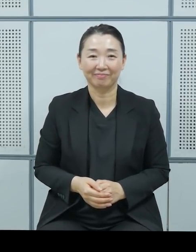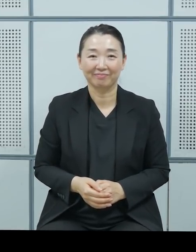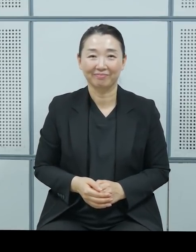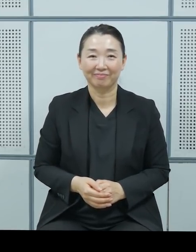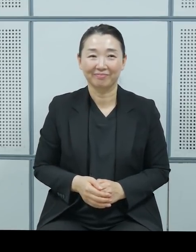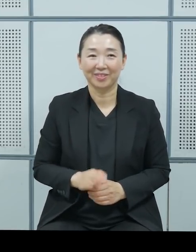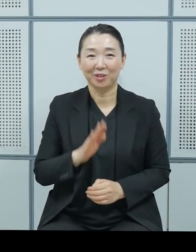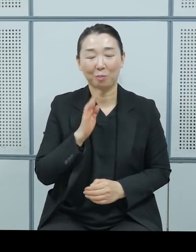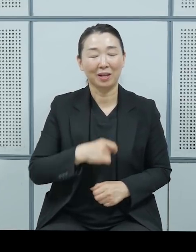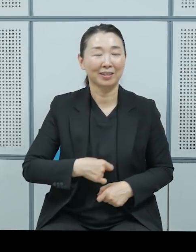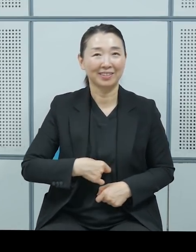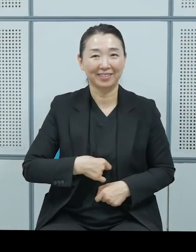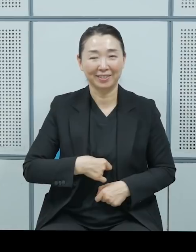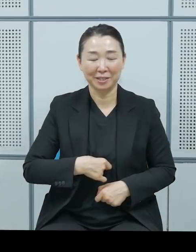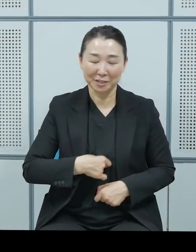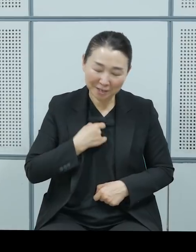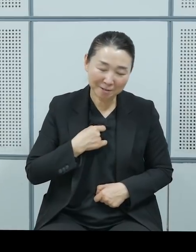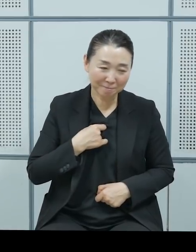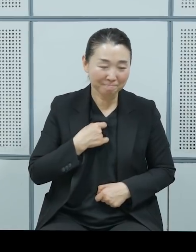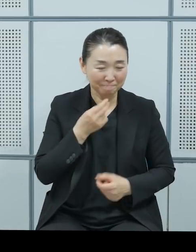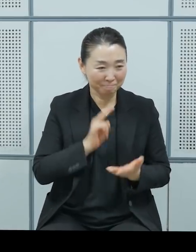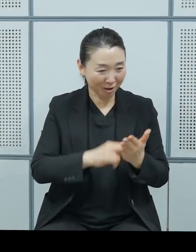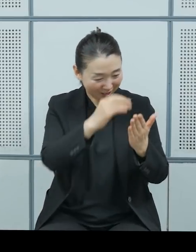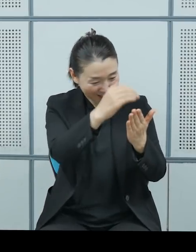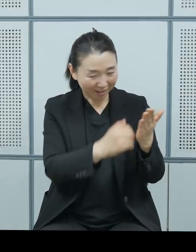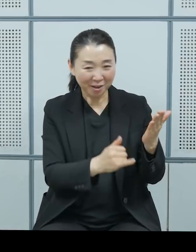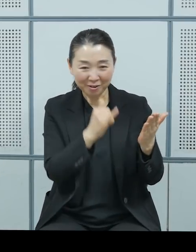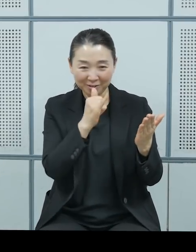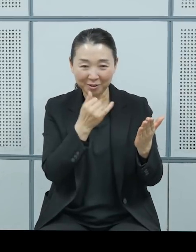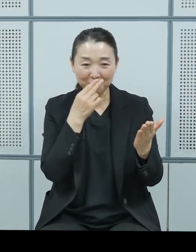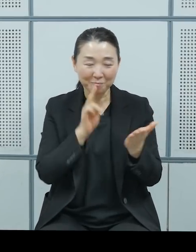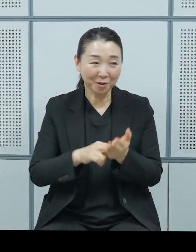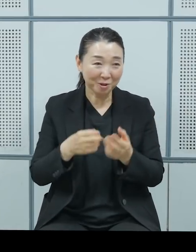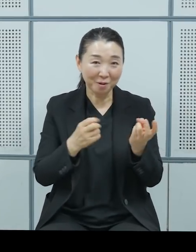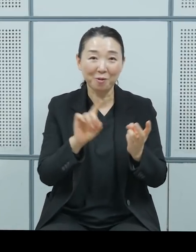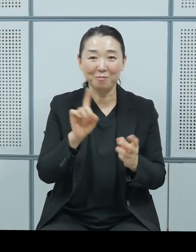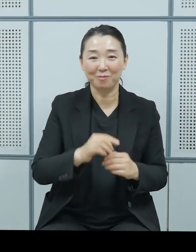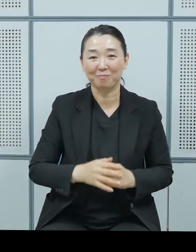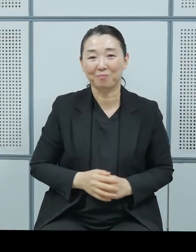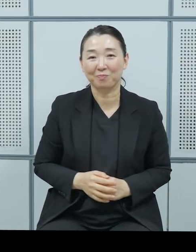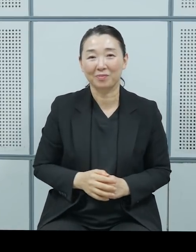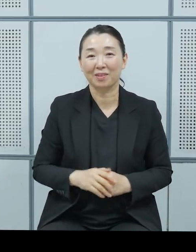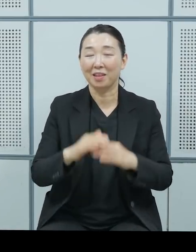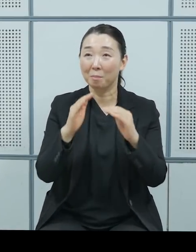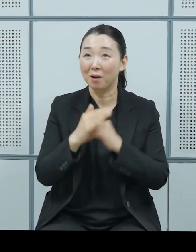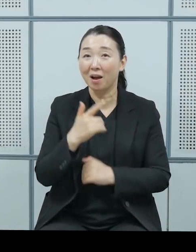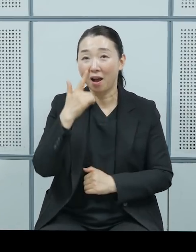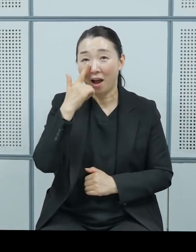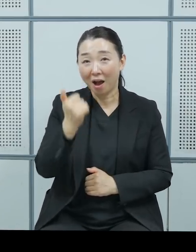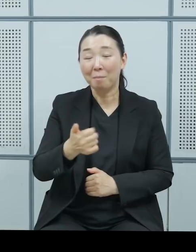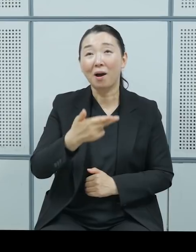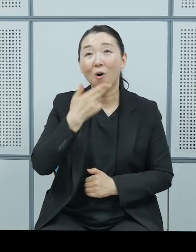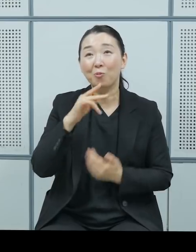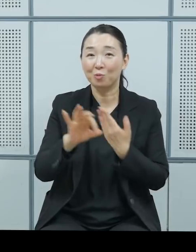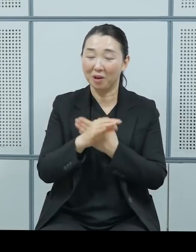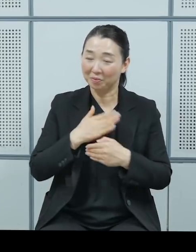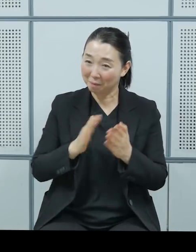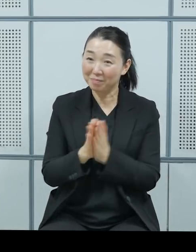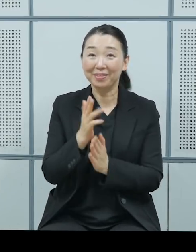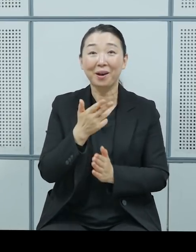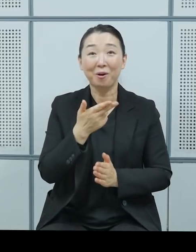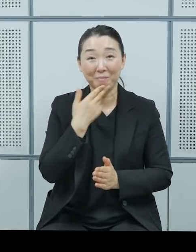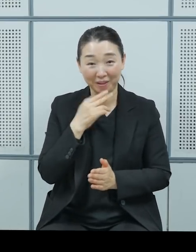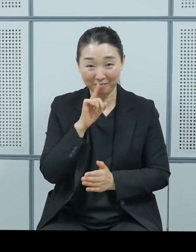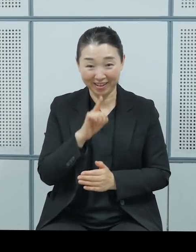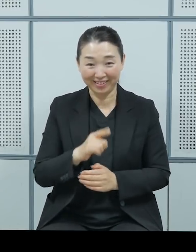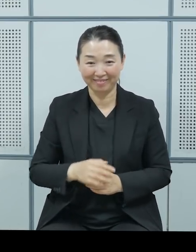와, 진심이 어떠셨어요? 너무 느껴지네요. 예, 이 편지 받고 어떠셨어요? 저는 이 대목이 아빠가 없었으면 저는 이렇게 빛나지 못했을